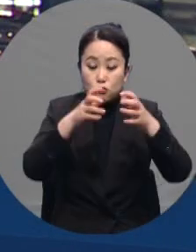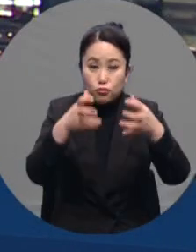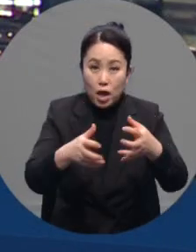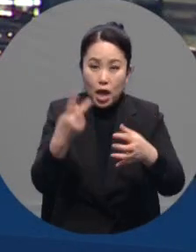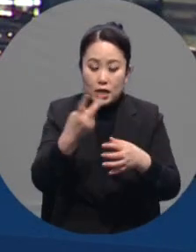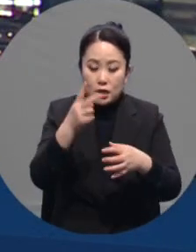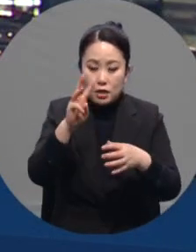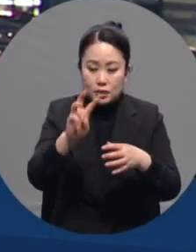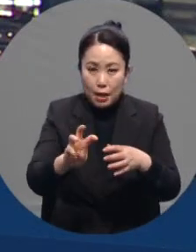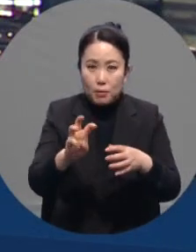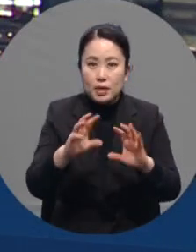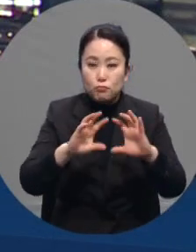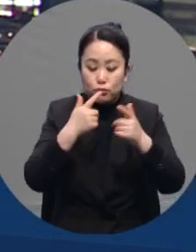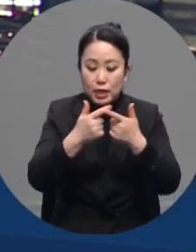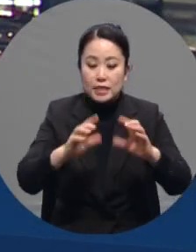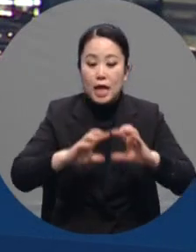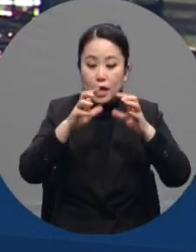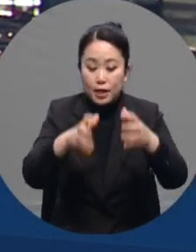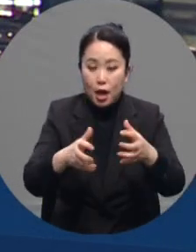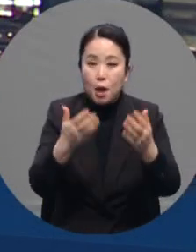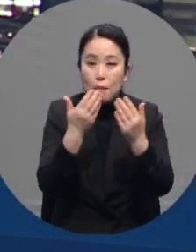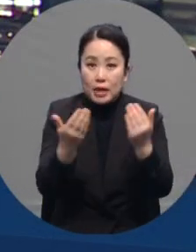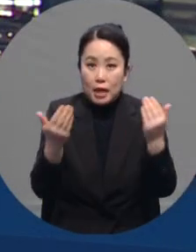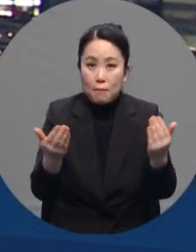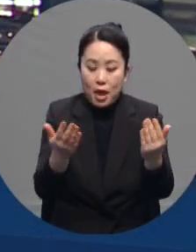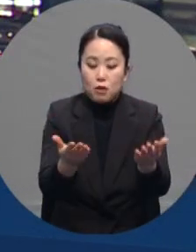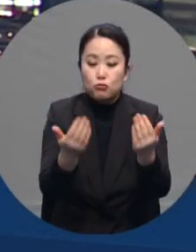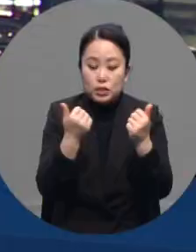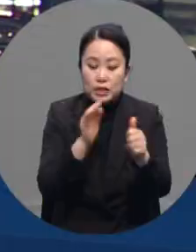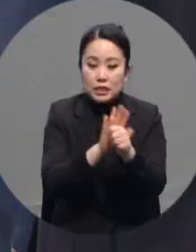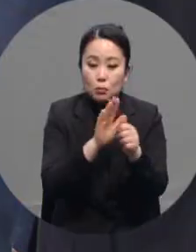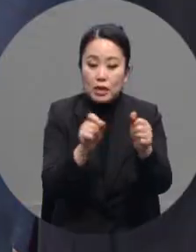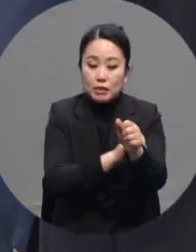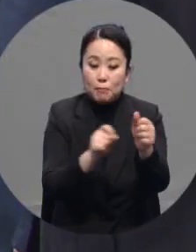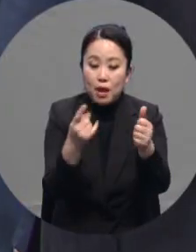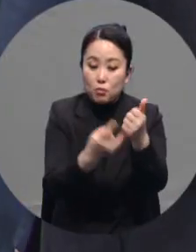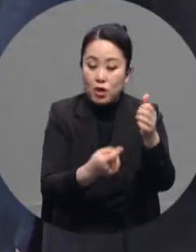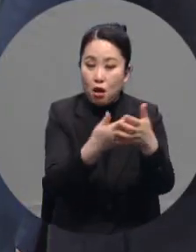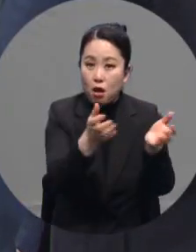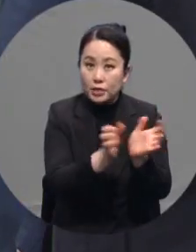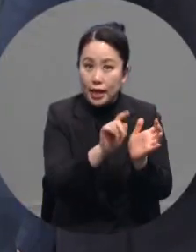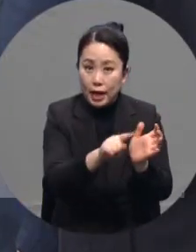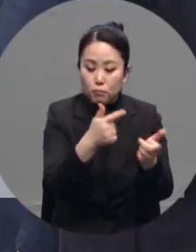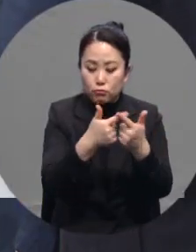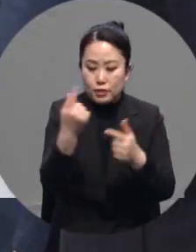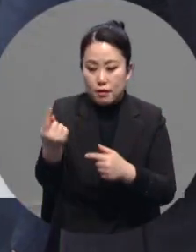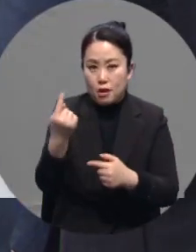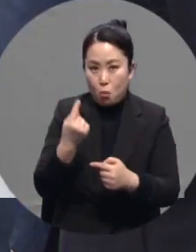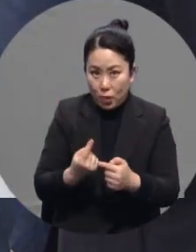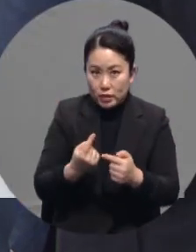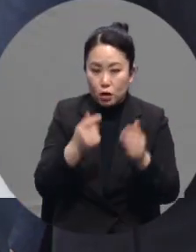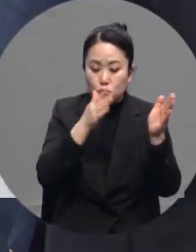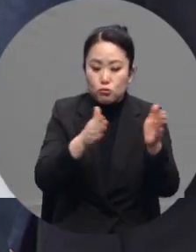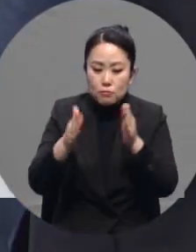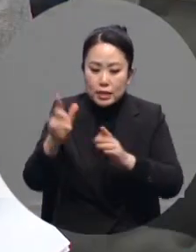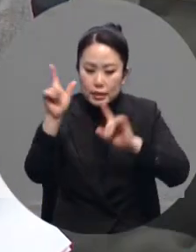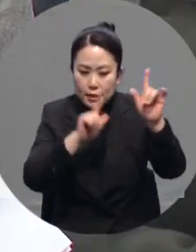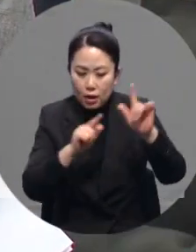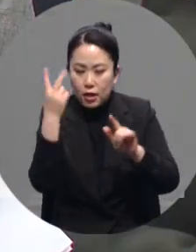국회 2030 부산세계박람회 유치지원 특별위원회가 오늘 부산을 찾아 엑스포 준비 상황을